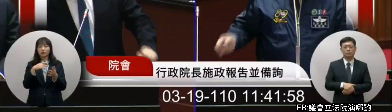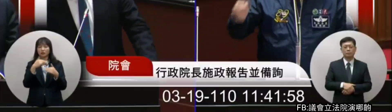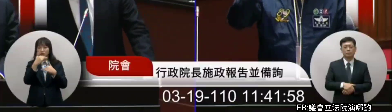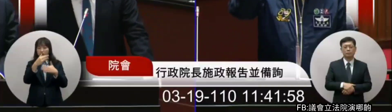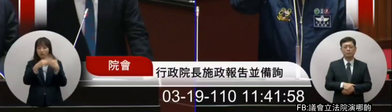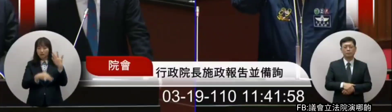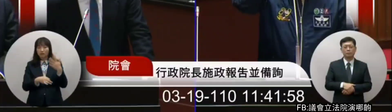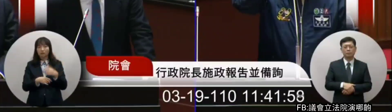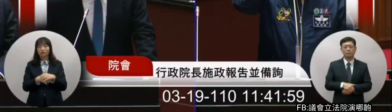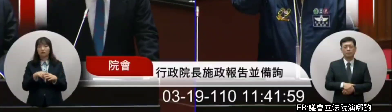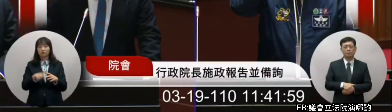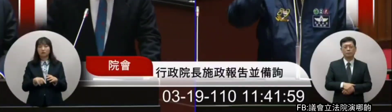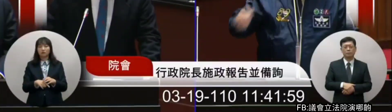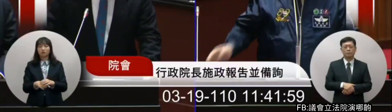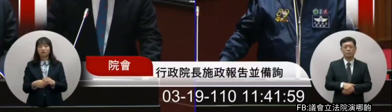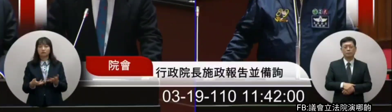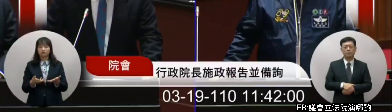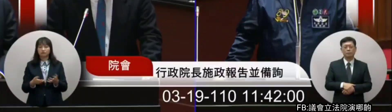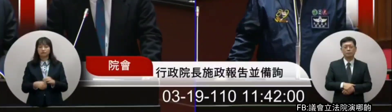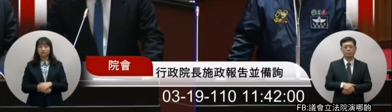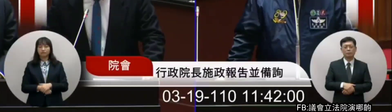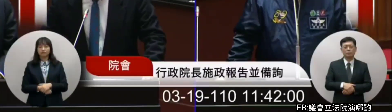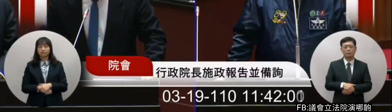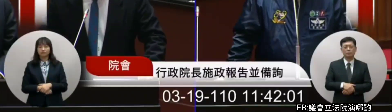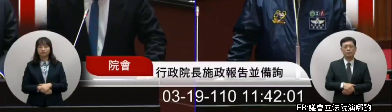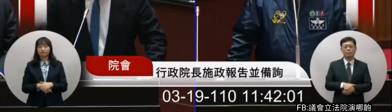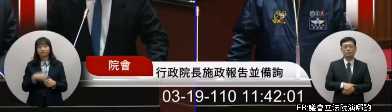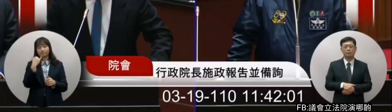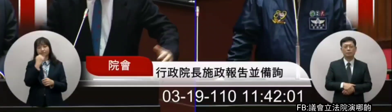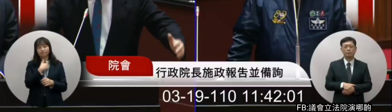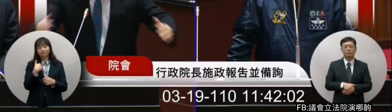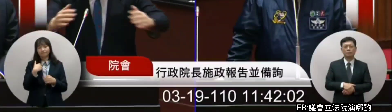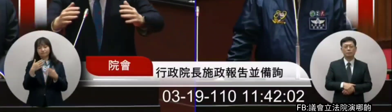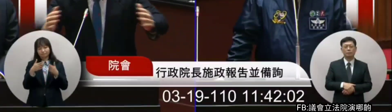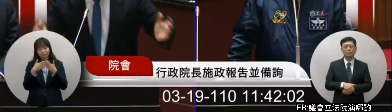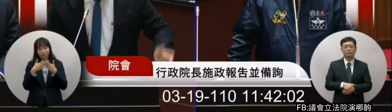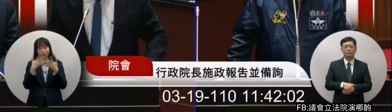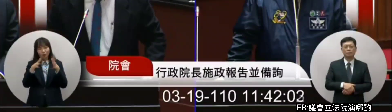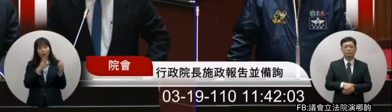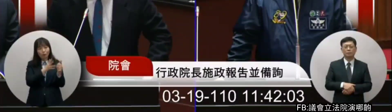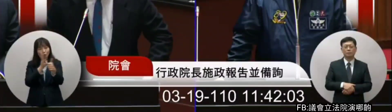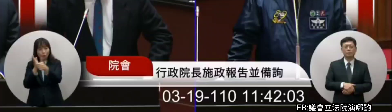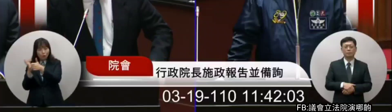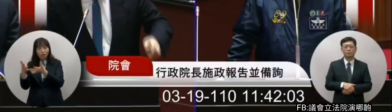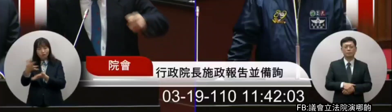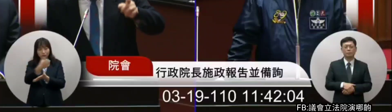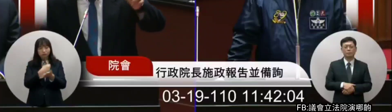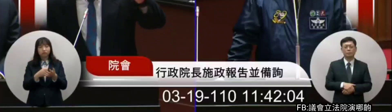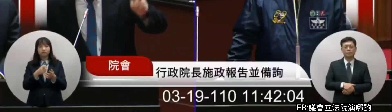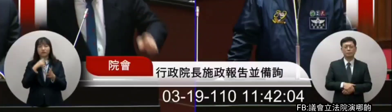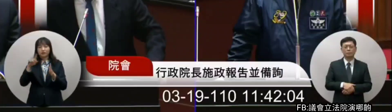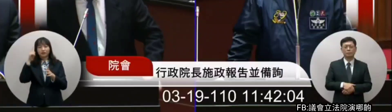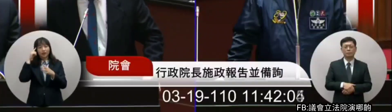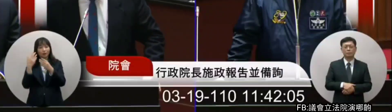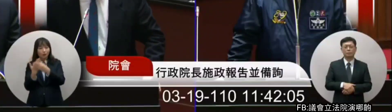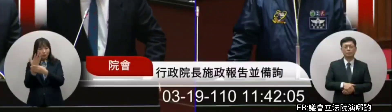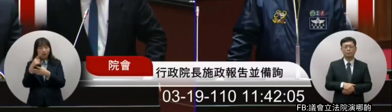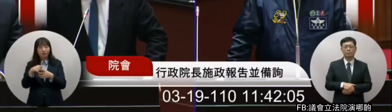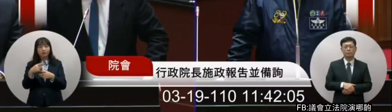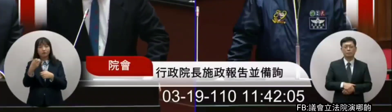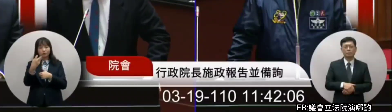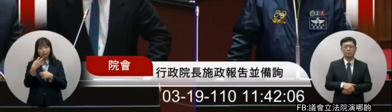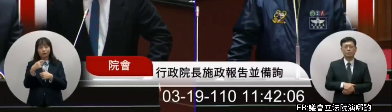样的限制，真的可以可能要多方来问一下意见呐。不过委员提出这个意见倒